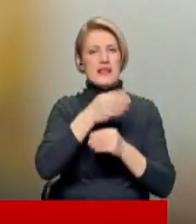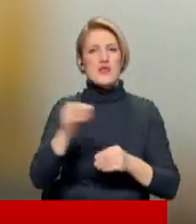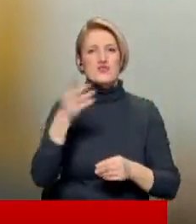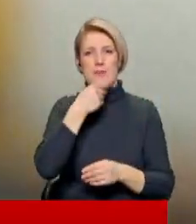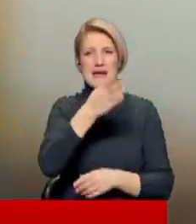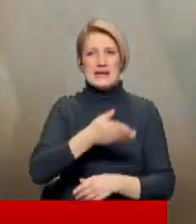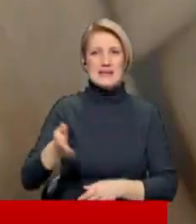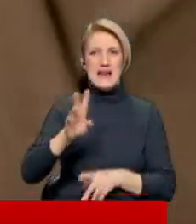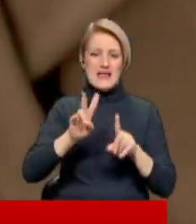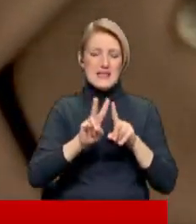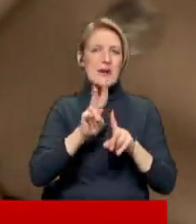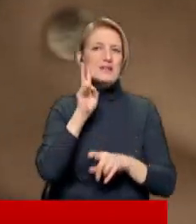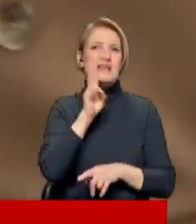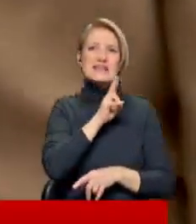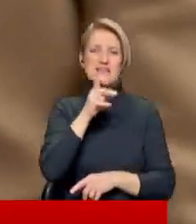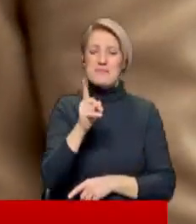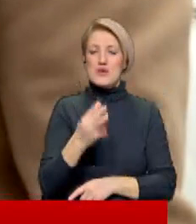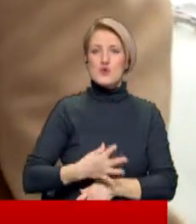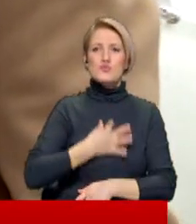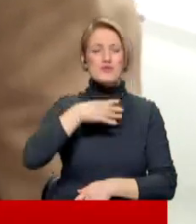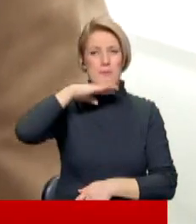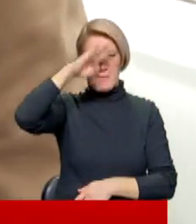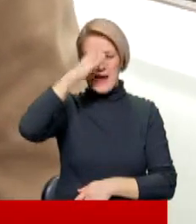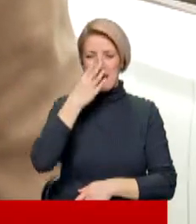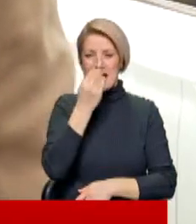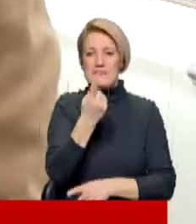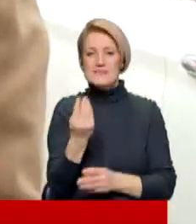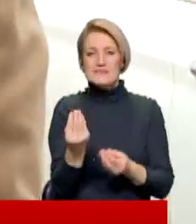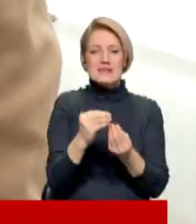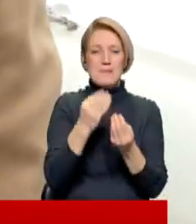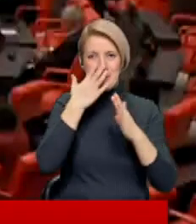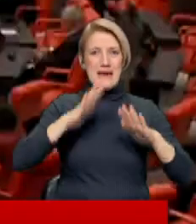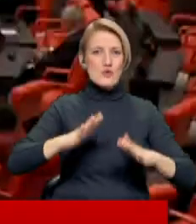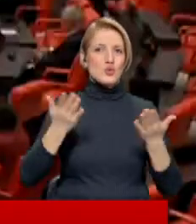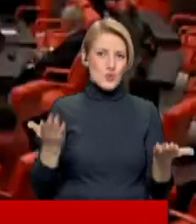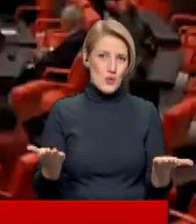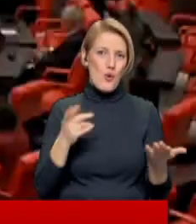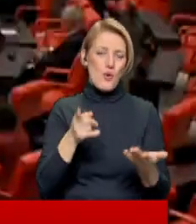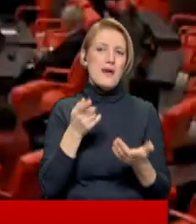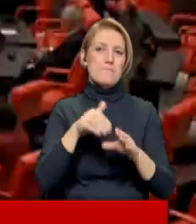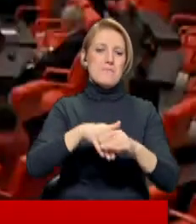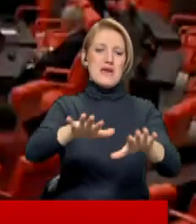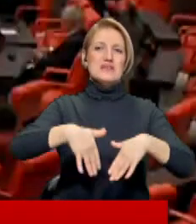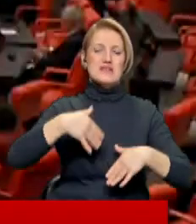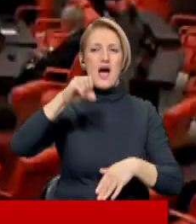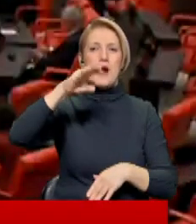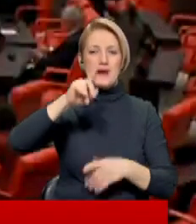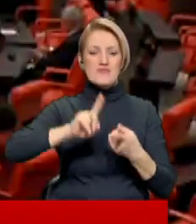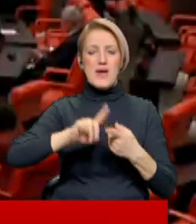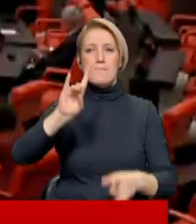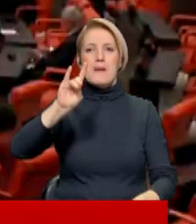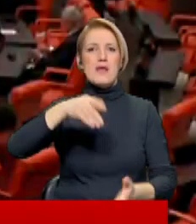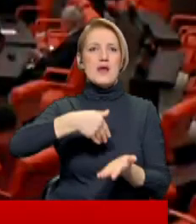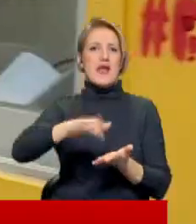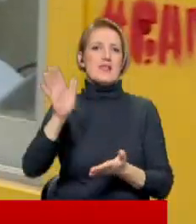milyonlarca emekliden Nebahat Özdağ'ın bir umut bayram ikramiyelerinin arttırılmasını bekliyordu. Ona da mecliste AK Parti ve